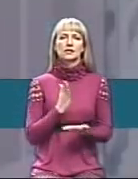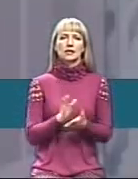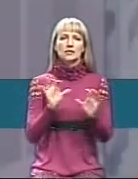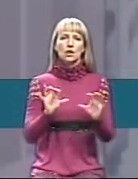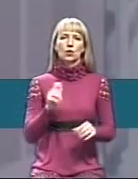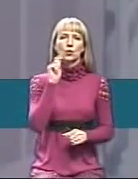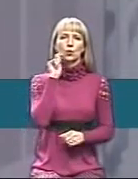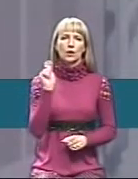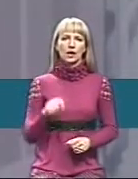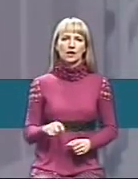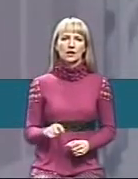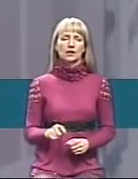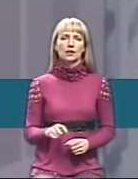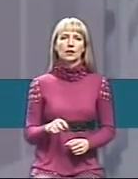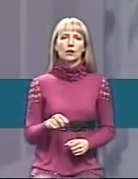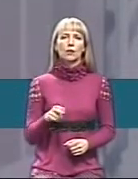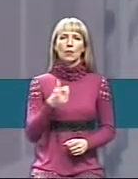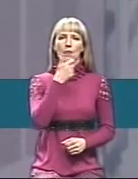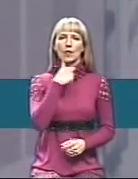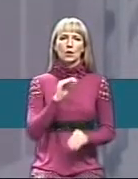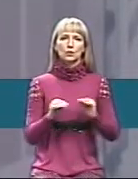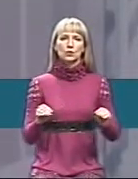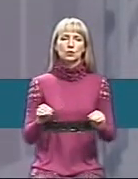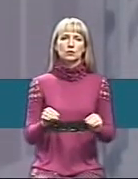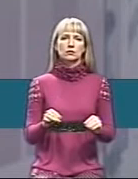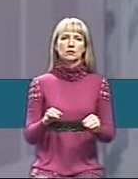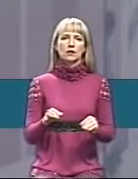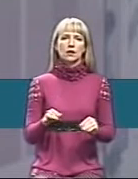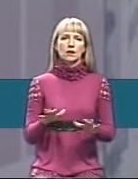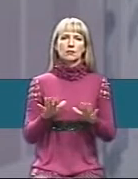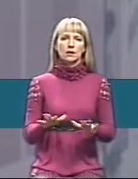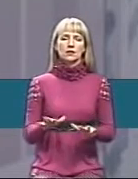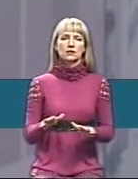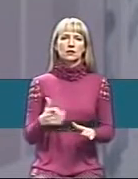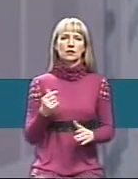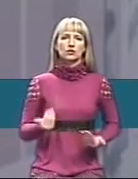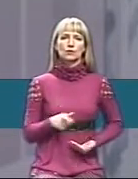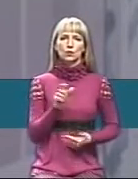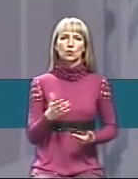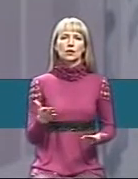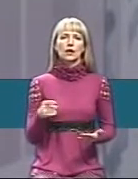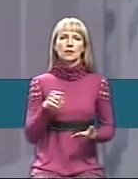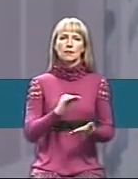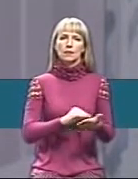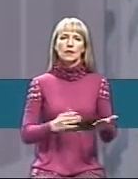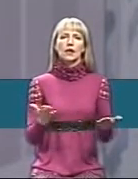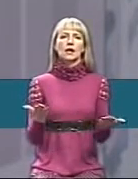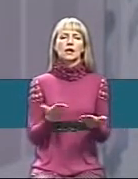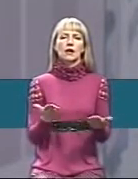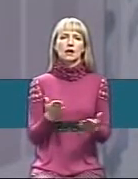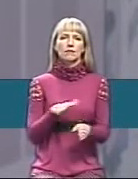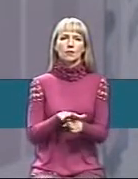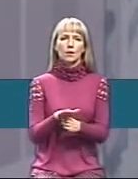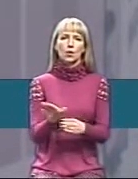України о благоустройстві населених пунктів, в якому чітко прописано, яким образом осуществляється удалення деревьев в